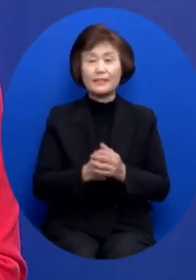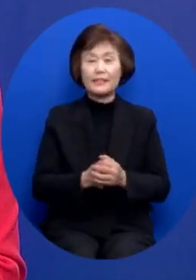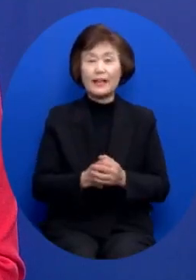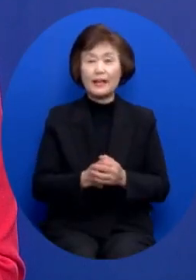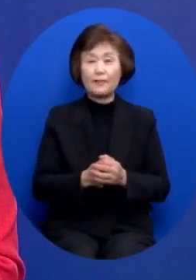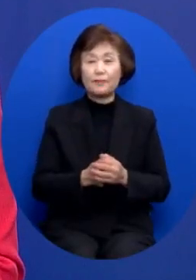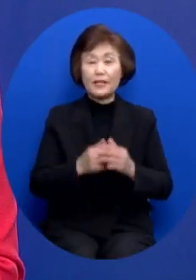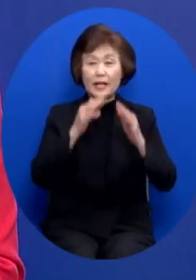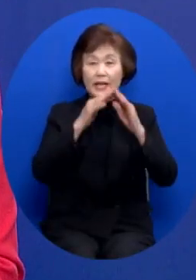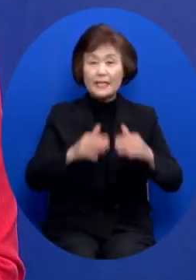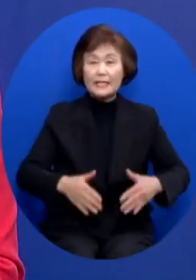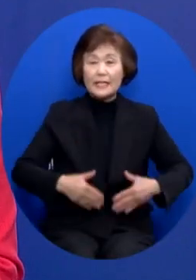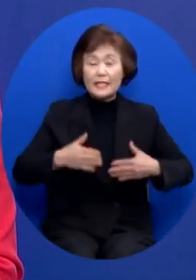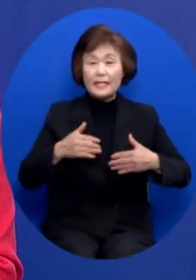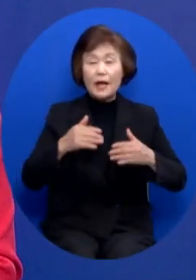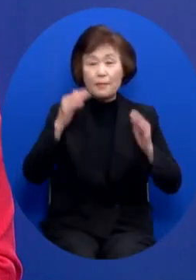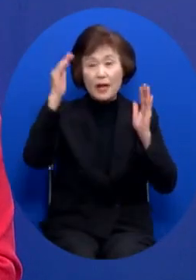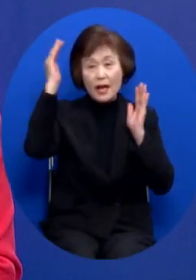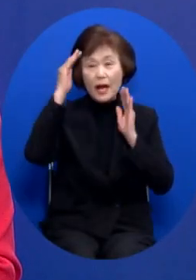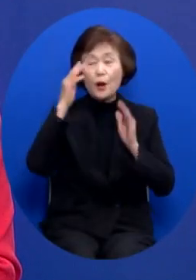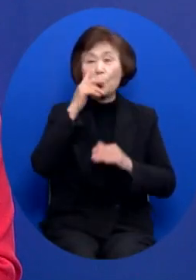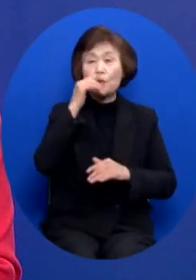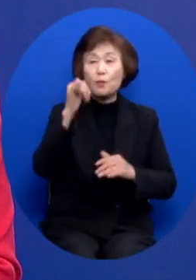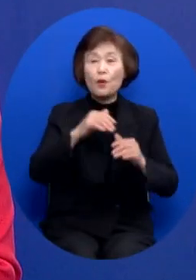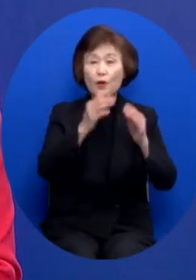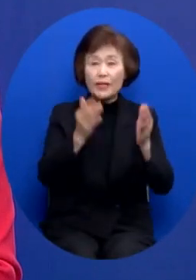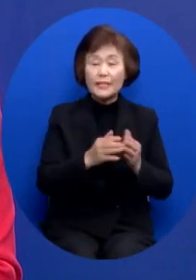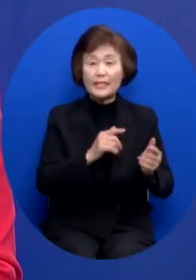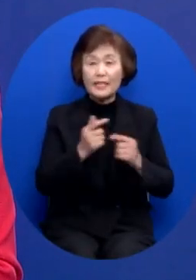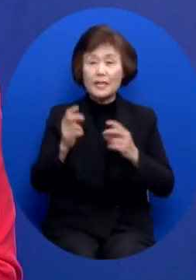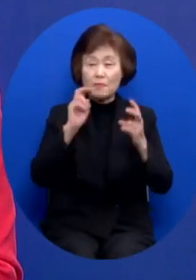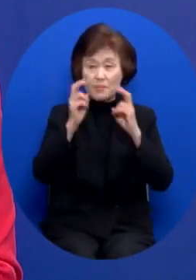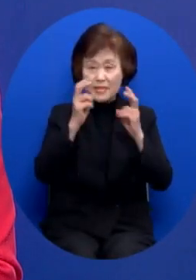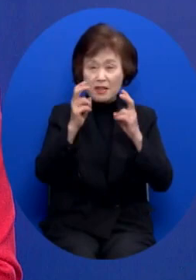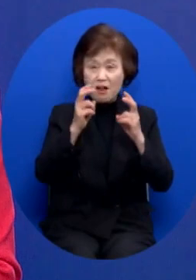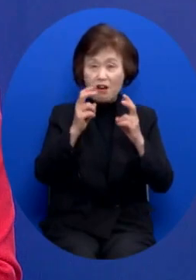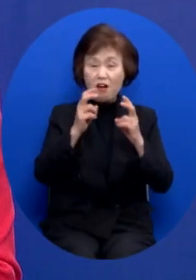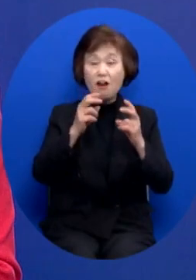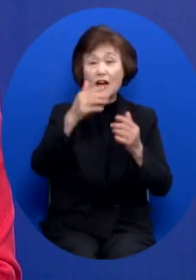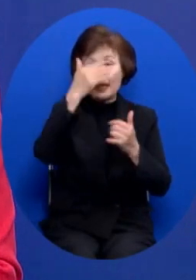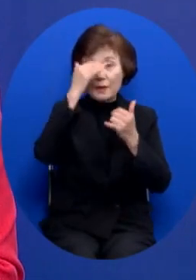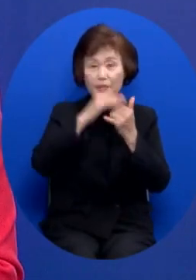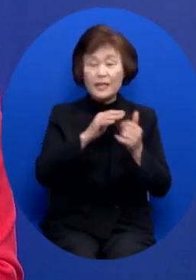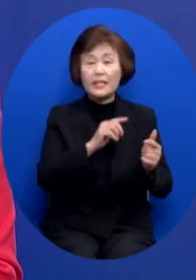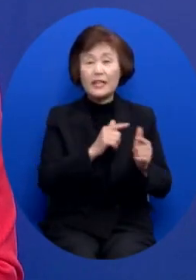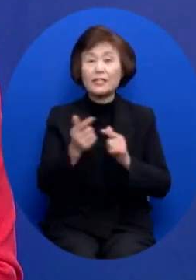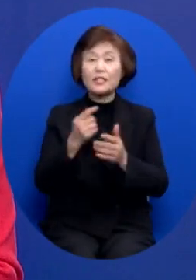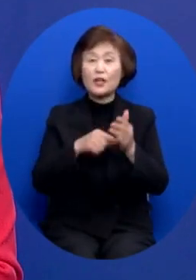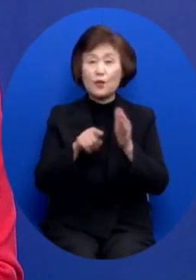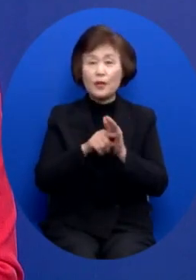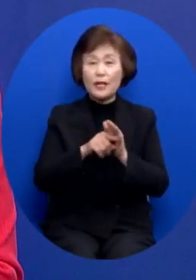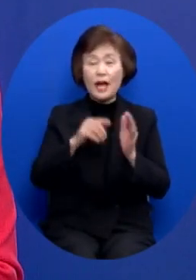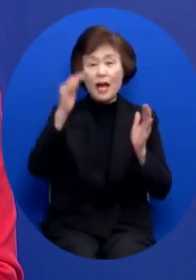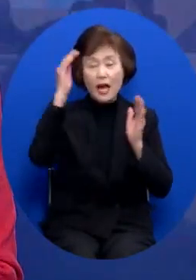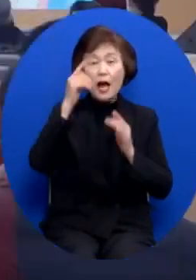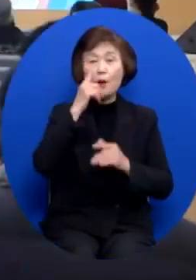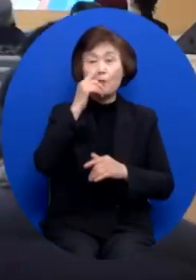전남 학부모 단체 연합은 미디어를 다스리는 다음 세대를 위한 학부모 세미나와 기도회를